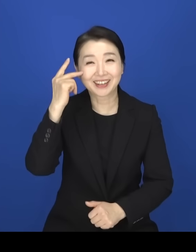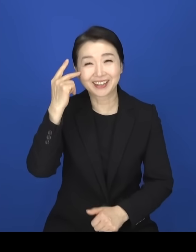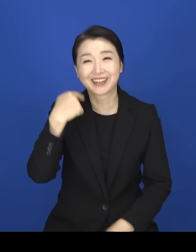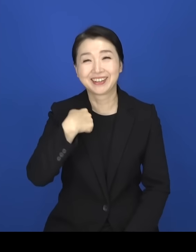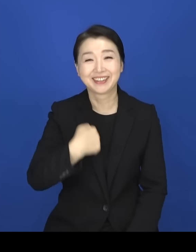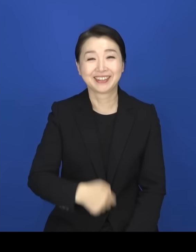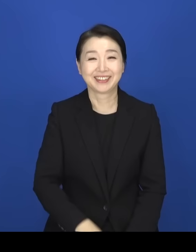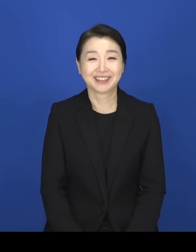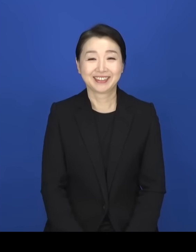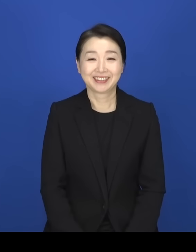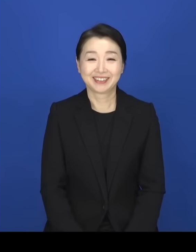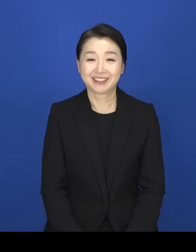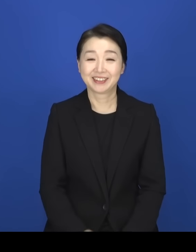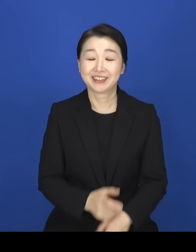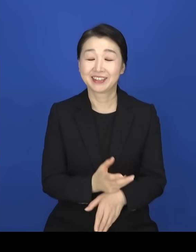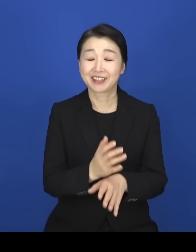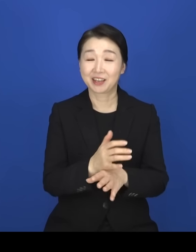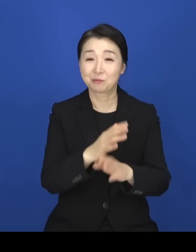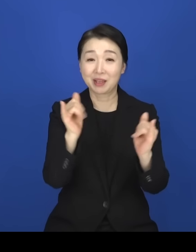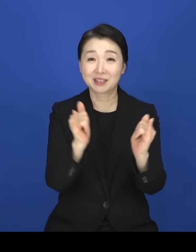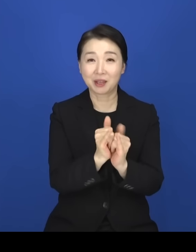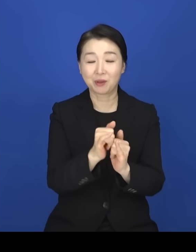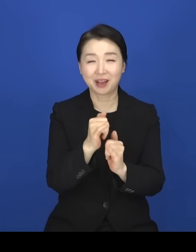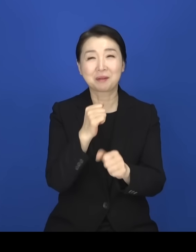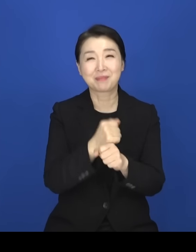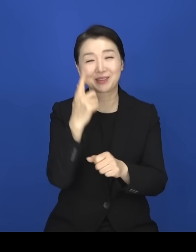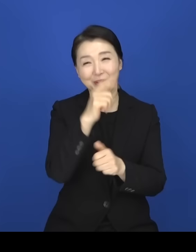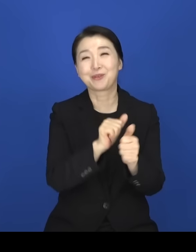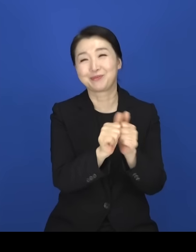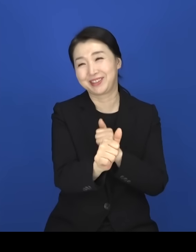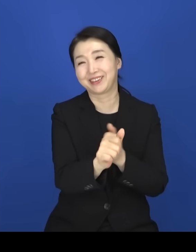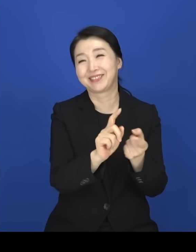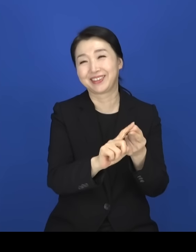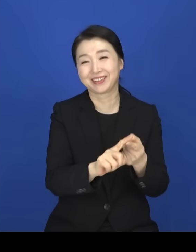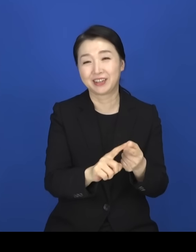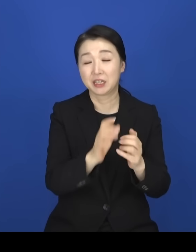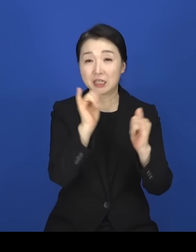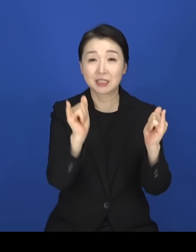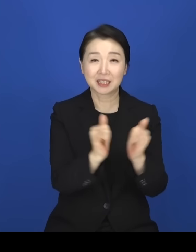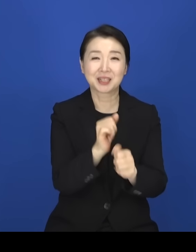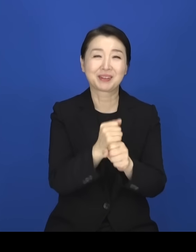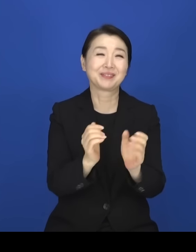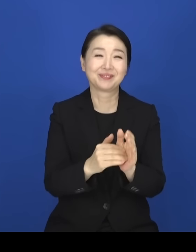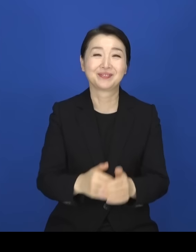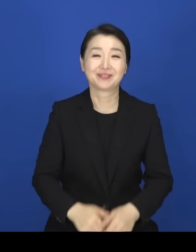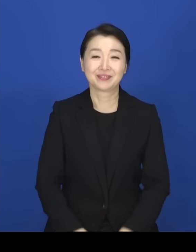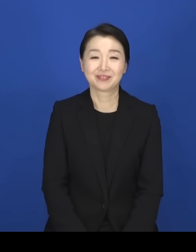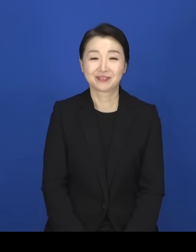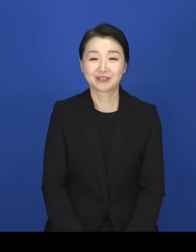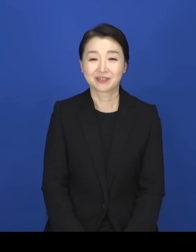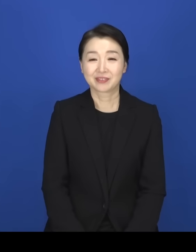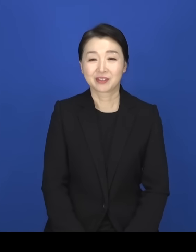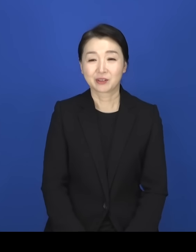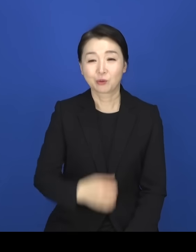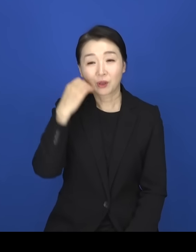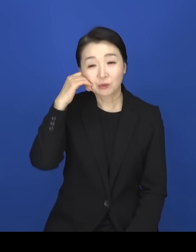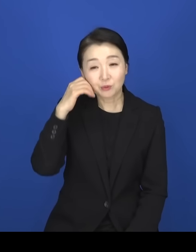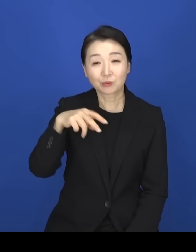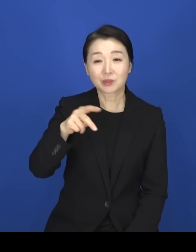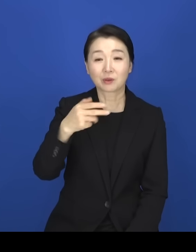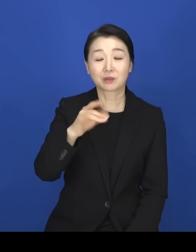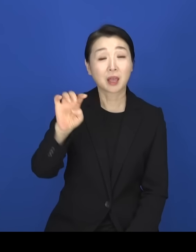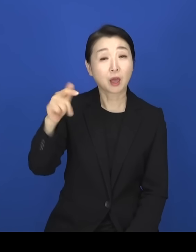네, 하도 그러니까. 개그맨 사회가 만든 잘생김이에요. 그 사회에서 만들어낸. 왜 서태훈 씨라고 그분도